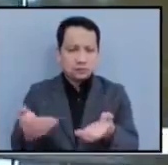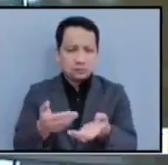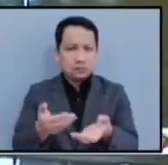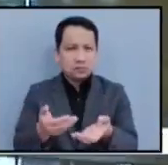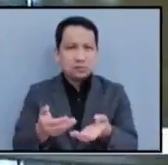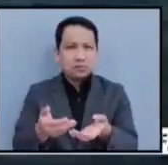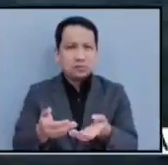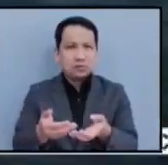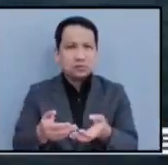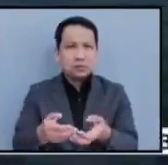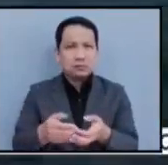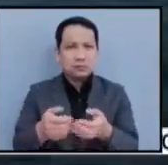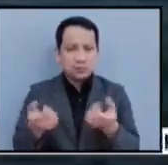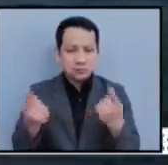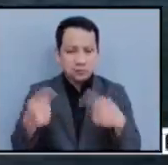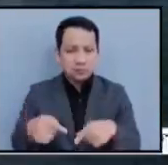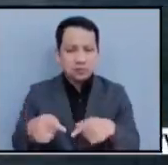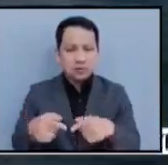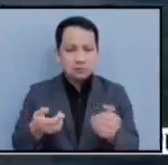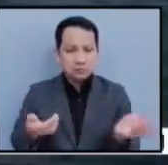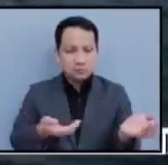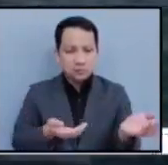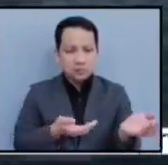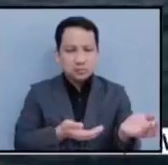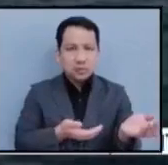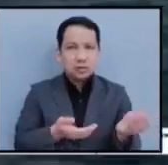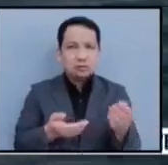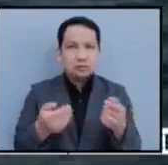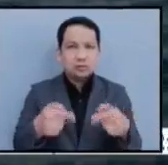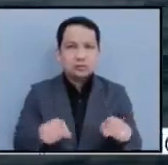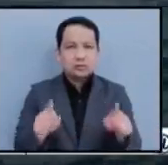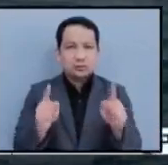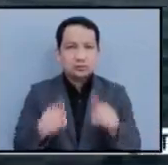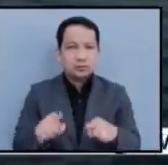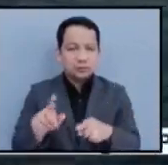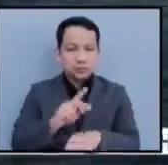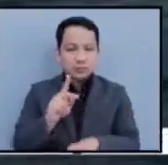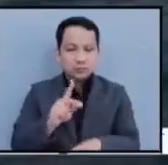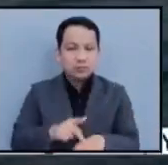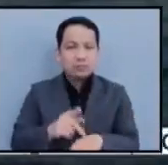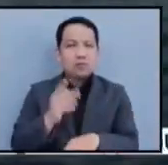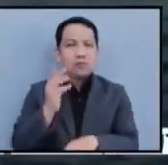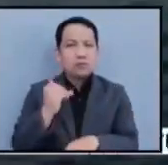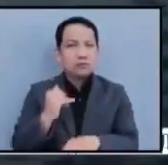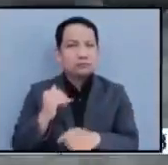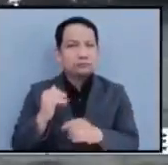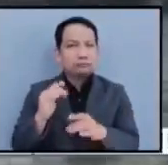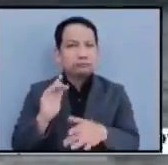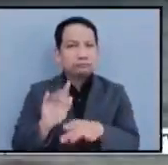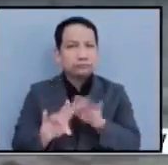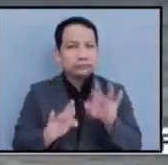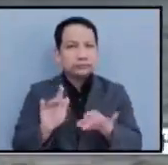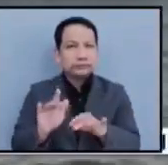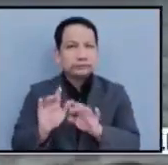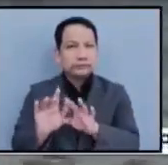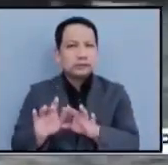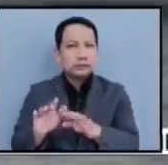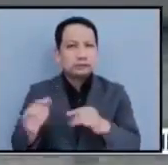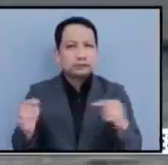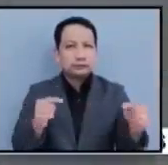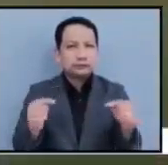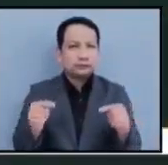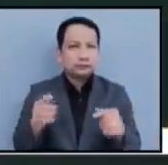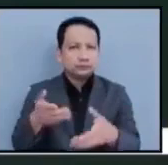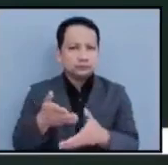ang dumadalas na pagbuntot ng China vessel sa barko ng Pilipinas ay intimidasyon ng China para maigit ang kanilang karapatan